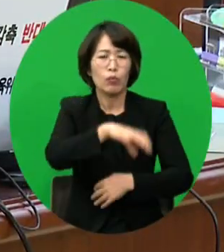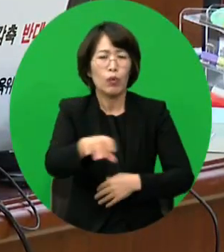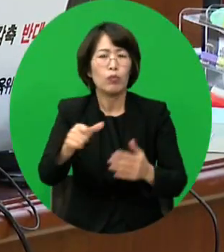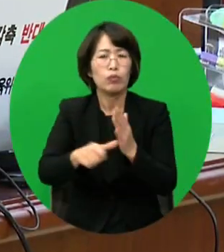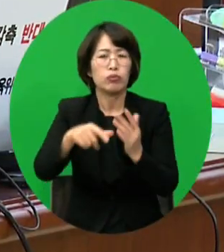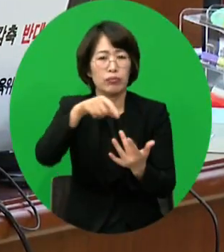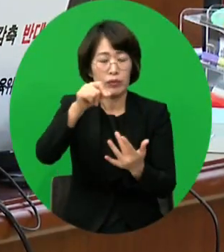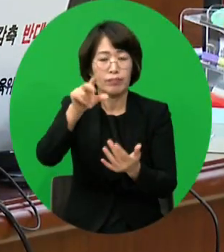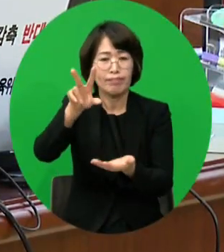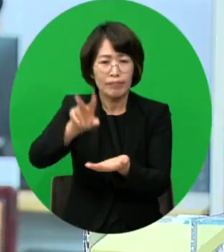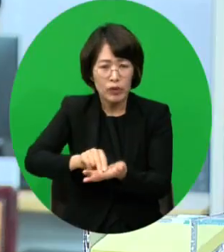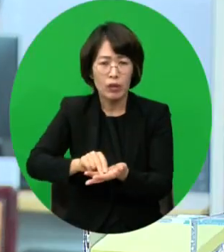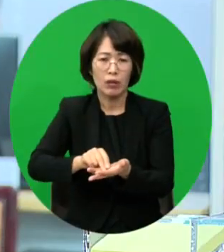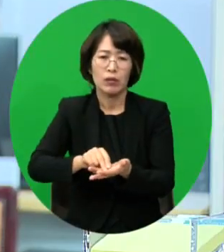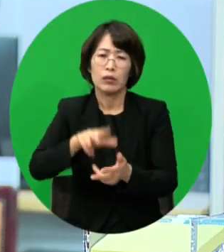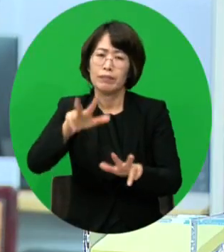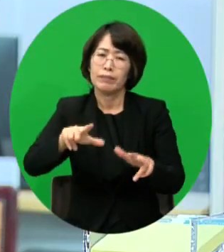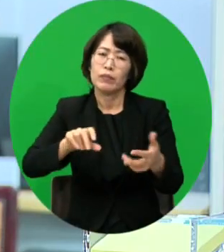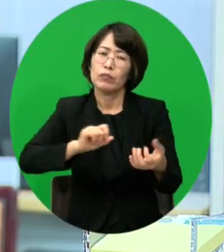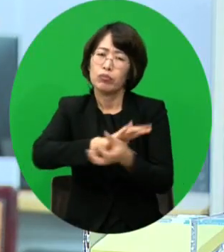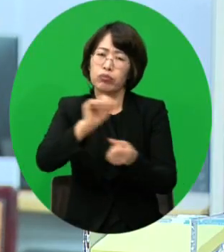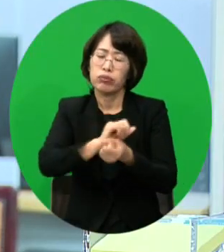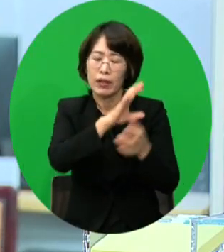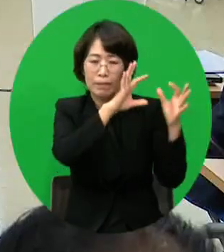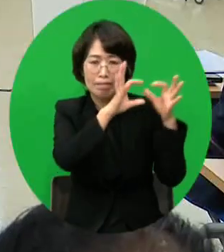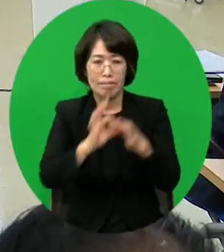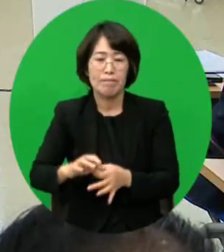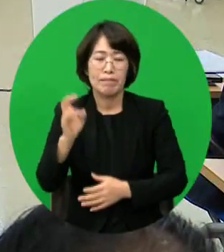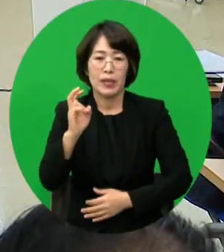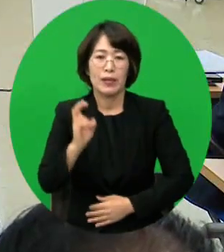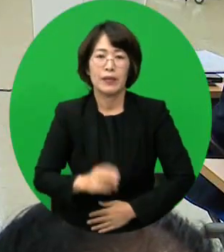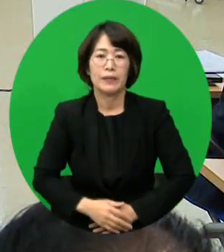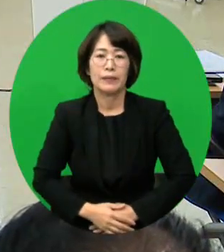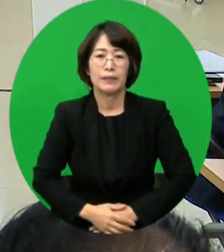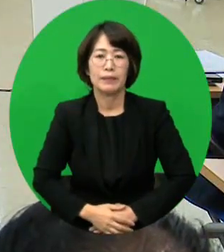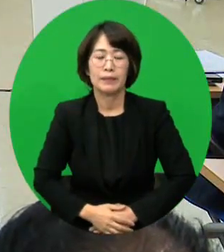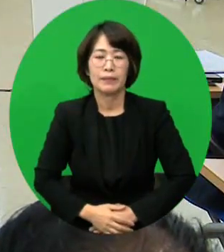물품 선정 문제는 여전히 논란이 될 전망입니다. MBC 뉴스 신광합니다.